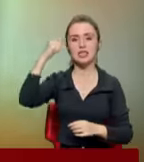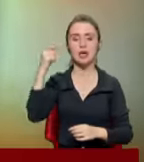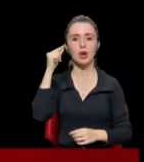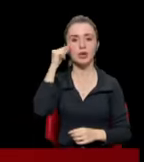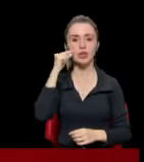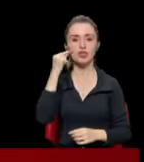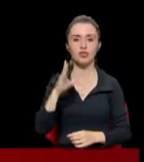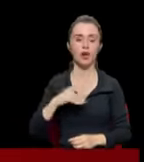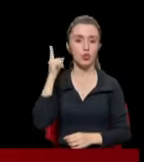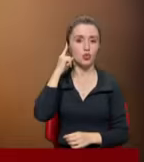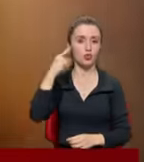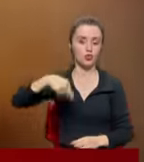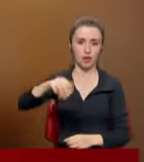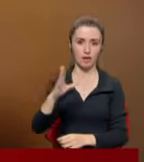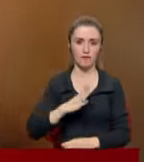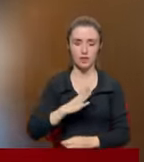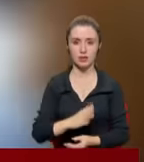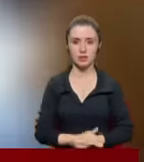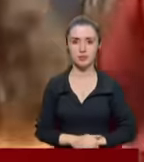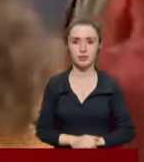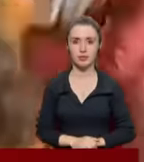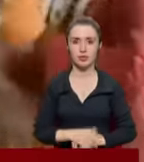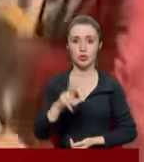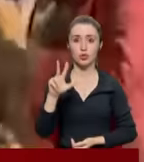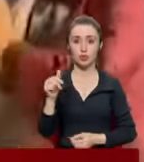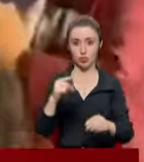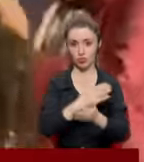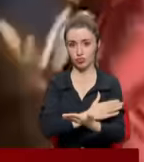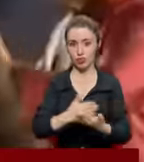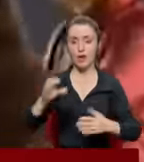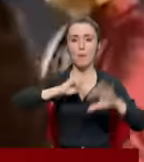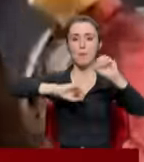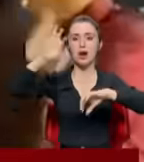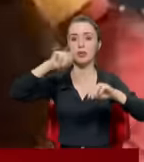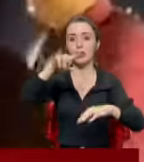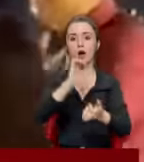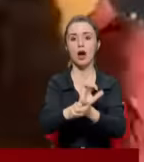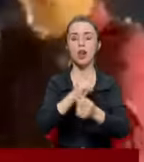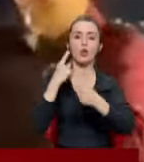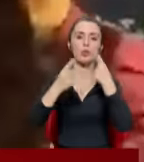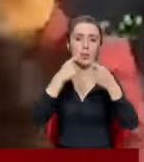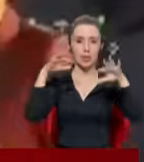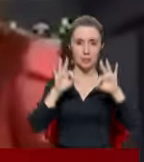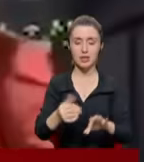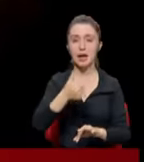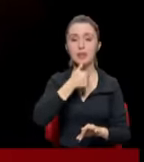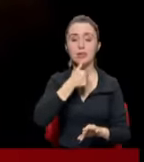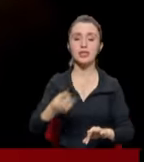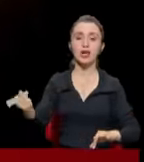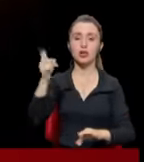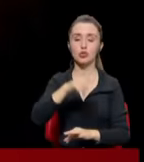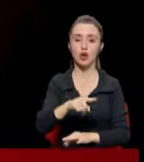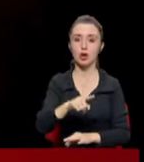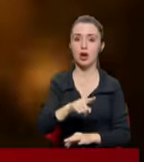yer aldı 3 gün sürecek Parti anadi ailesinin konuşmasıyla başladı babasının ardından